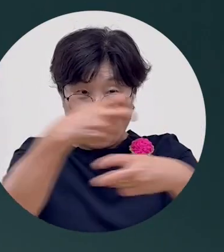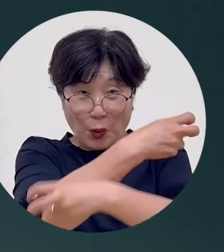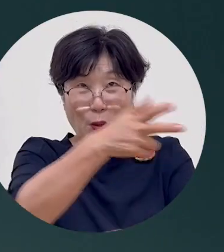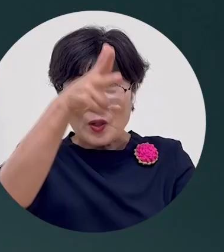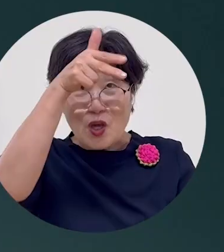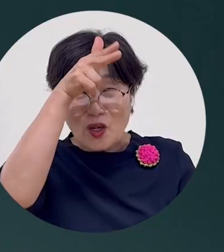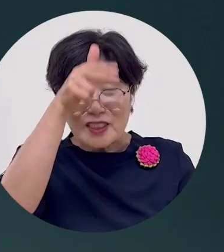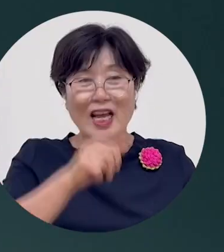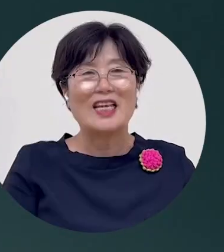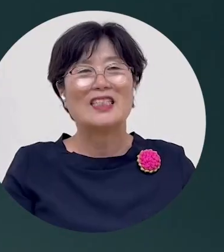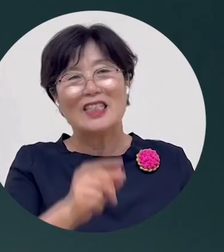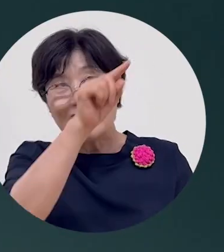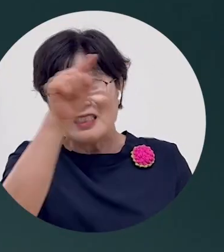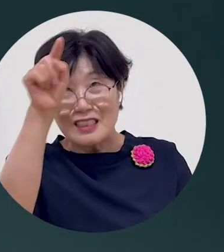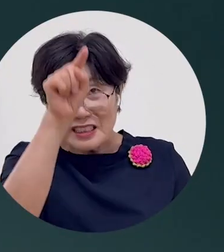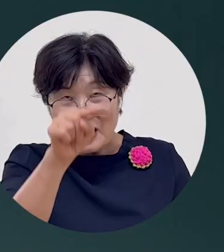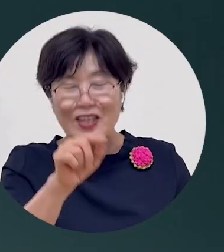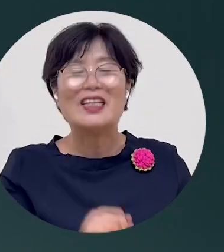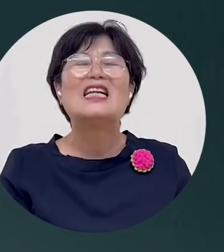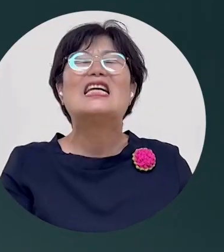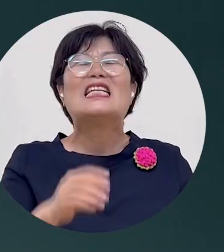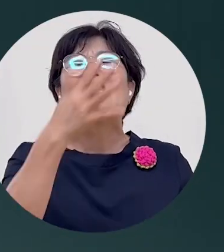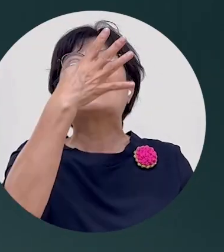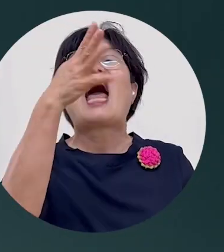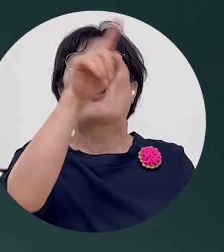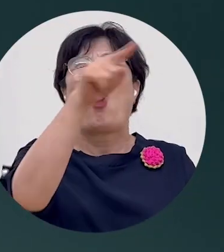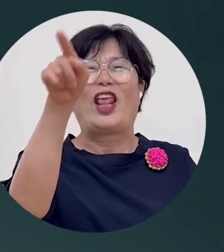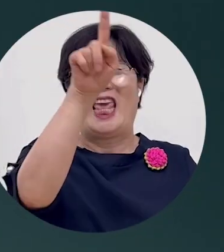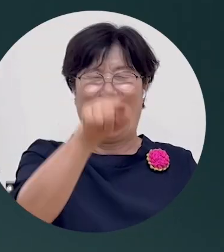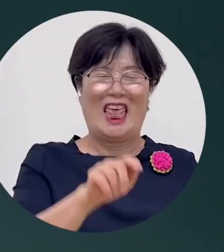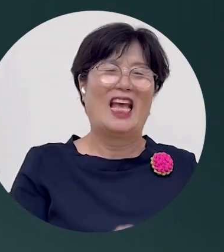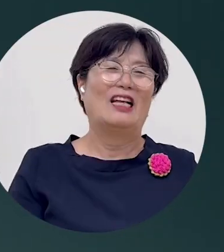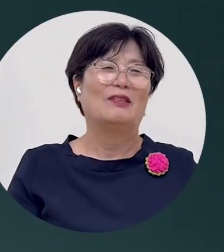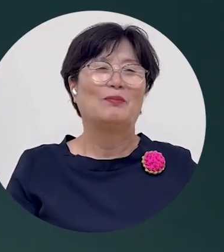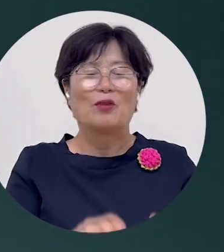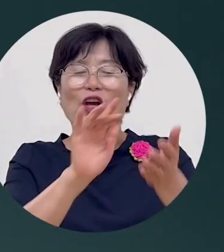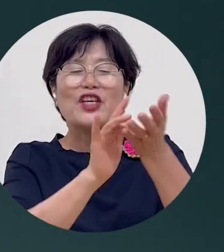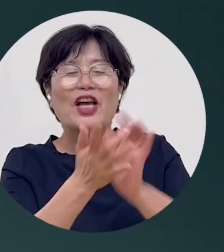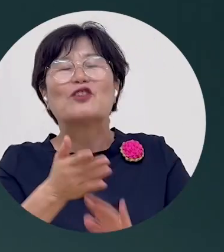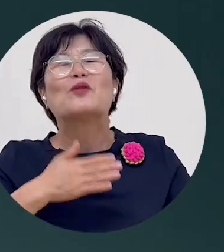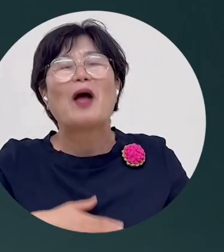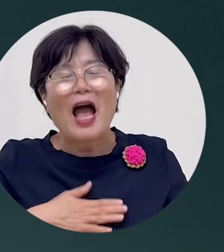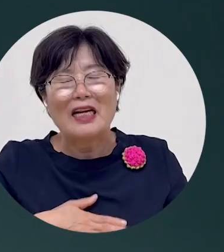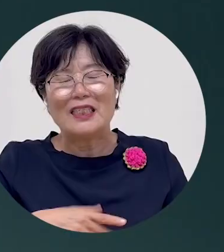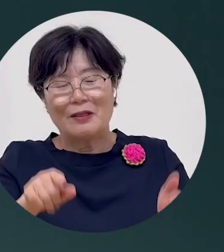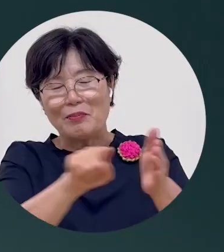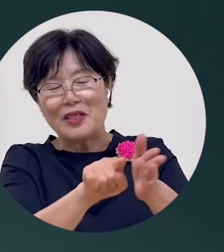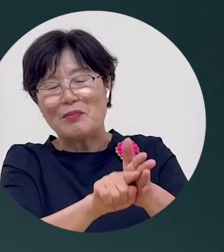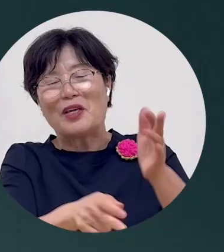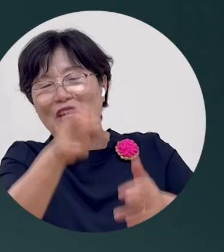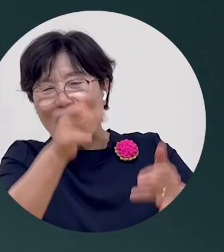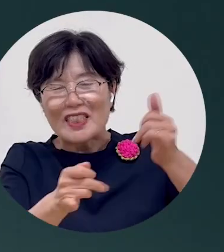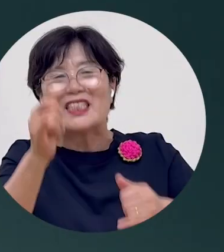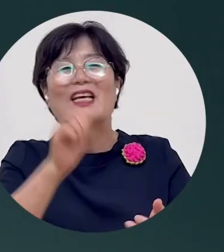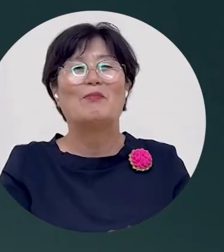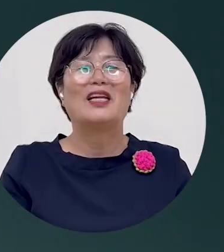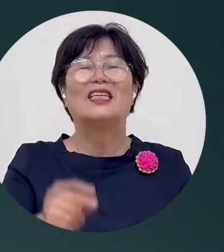교통경찰은 이렇게 하면 뭐라 하겠어요? 사거리라고 하겠죠. 여러분, 예수님을 아는 성도들은